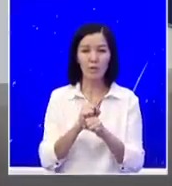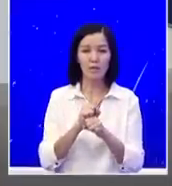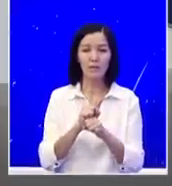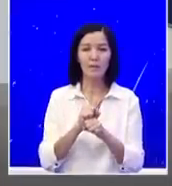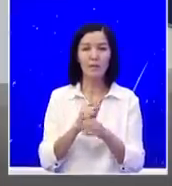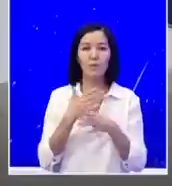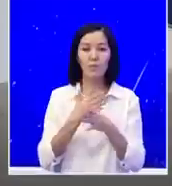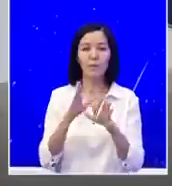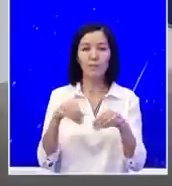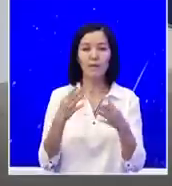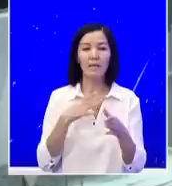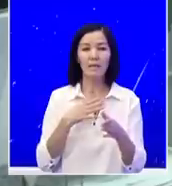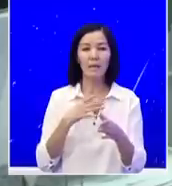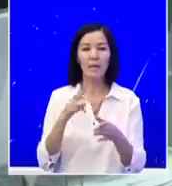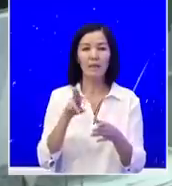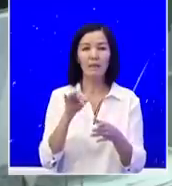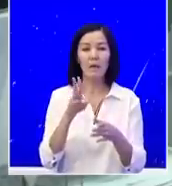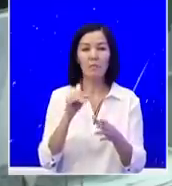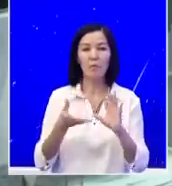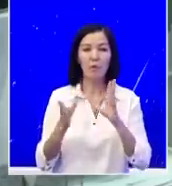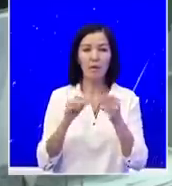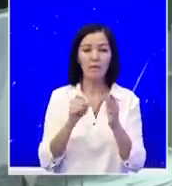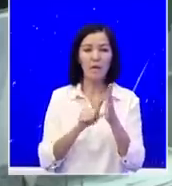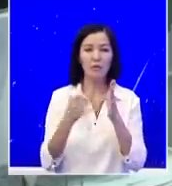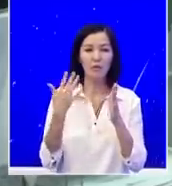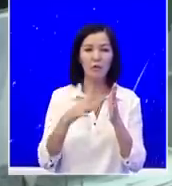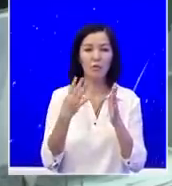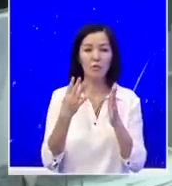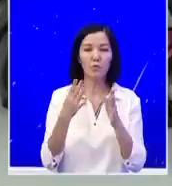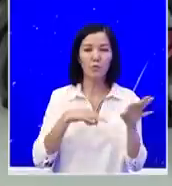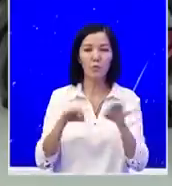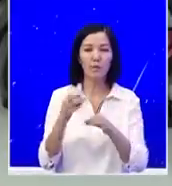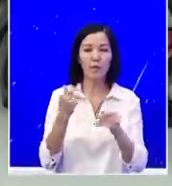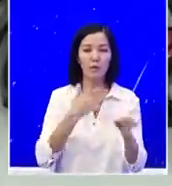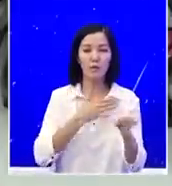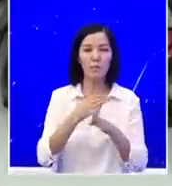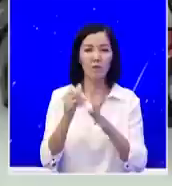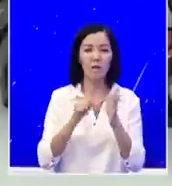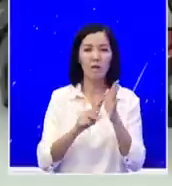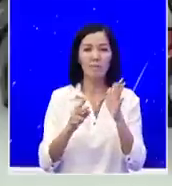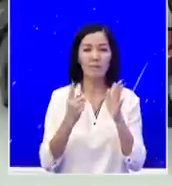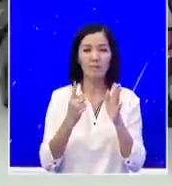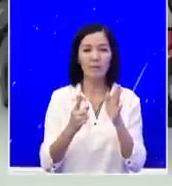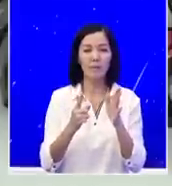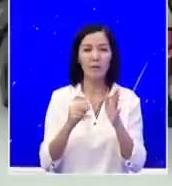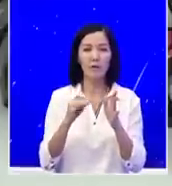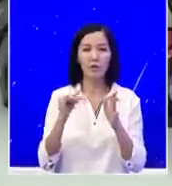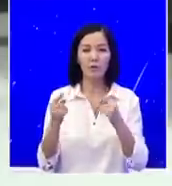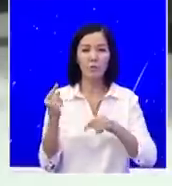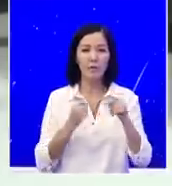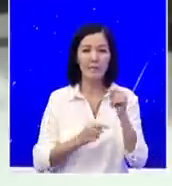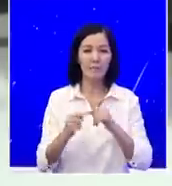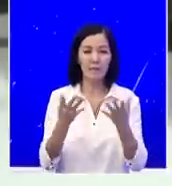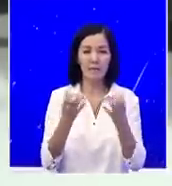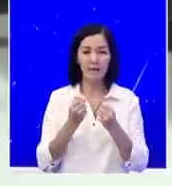жыл басынан бері ел бойынша 654 жобаны қаржыландырыпты. Оның 61-і Жетісу өңірінің кәсіпкерлеріне тиесілі